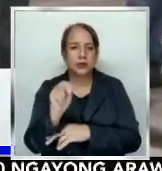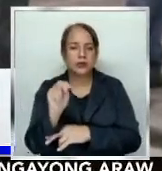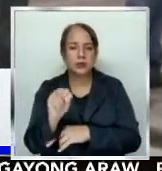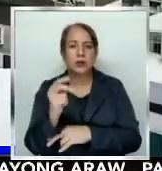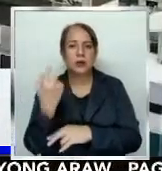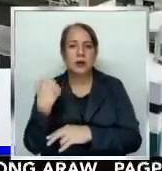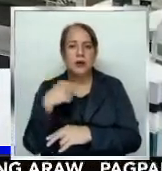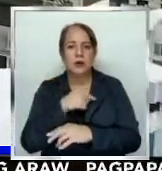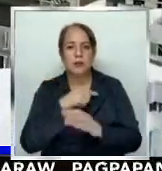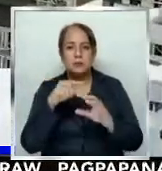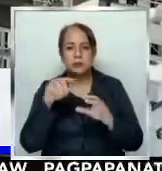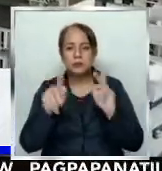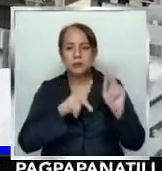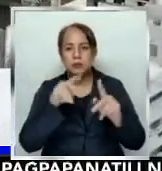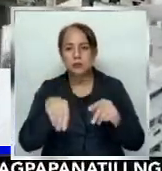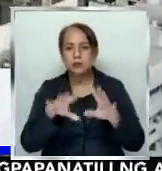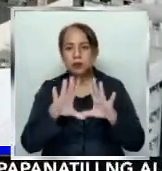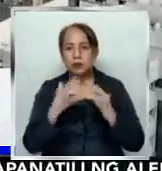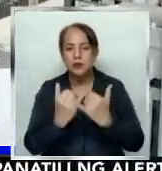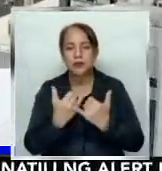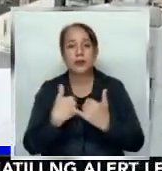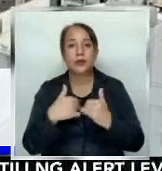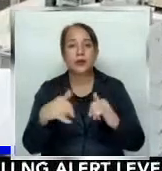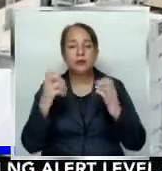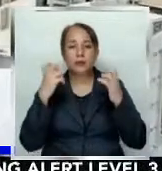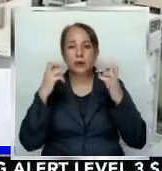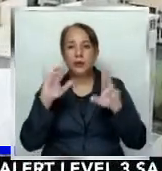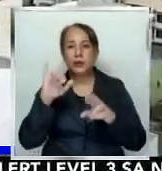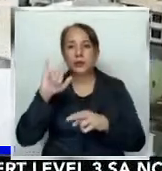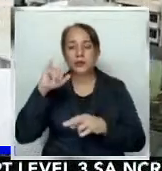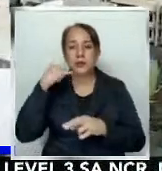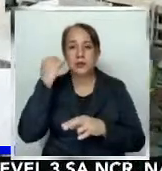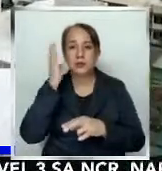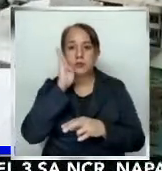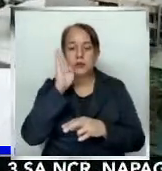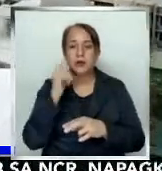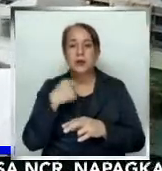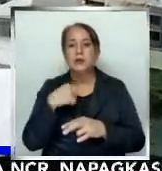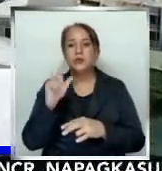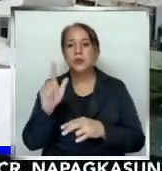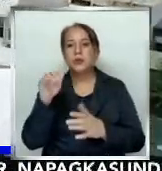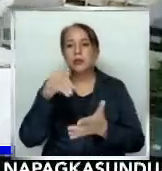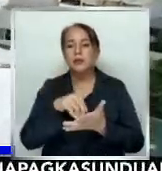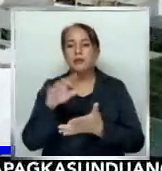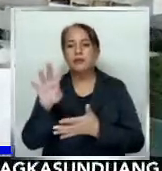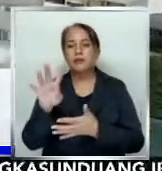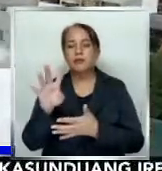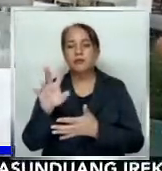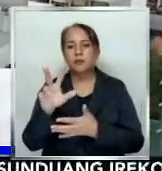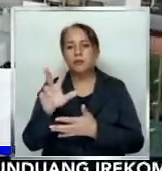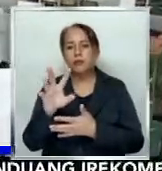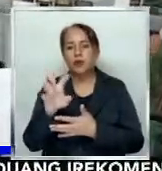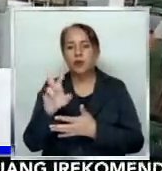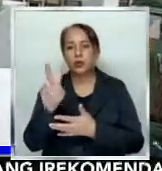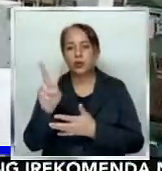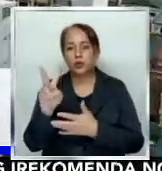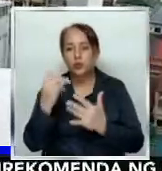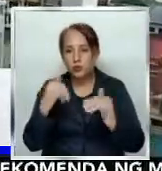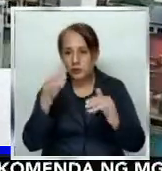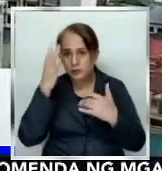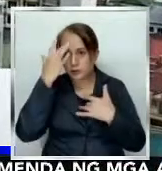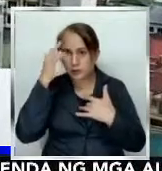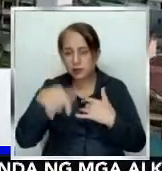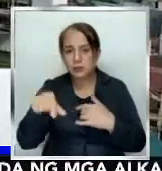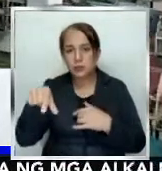kabarangay. Ayon kay Mayor Joy Belmonte, nasa 20,402 na ang active cases sa lungsod, kasama sa